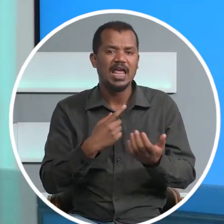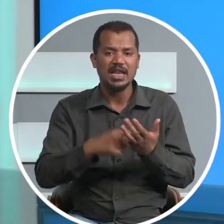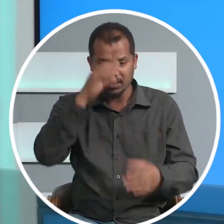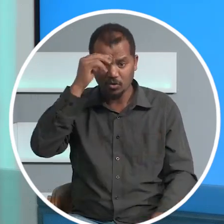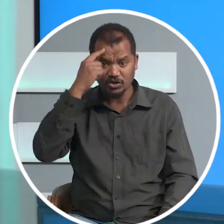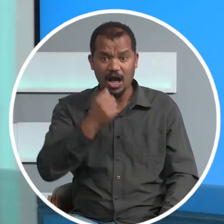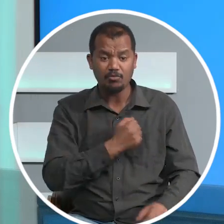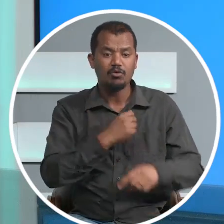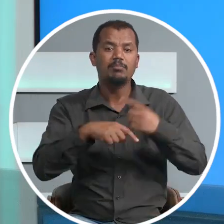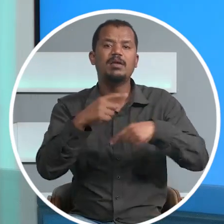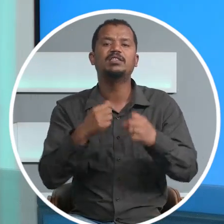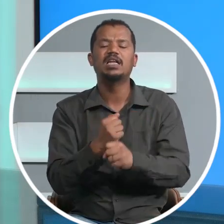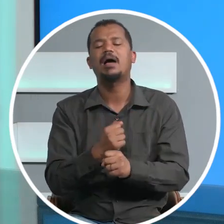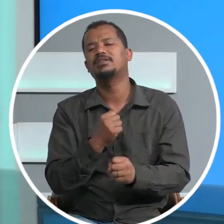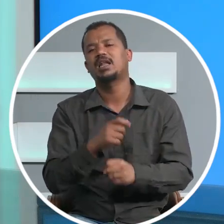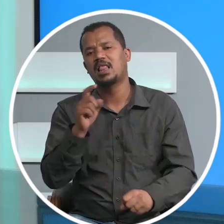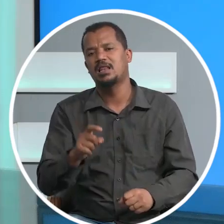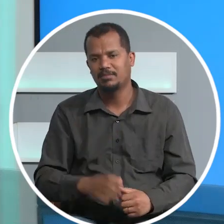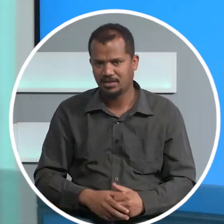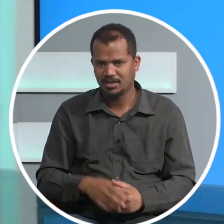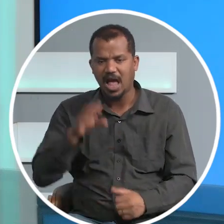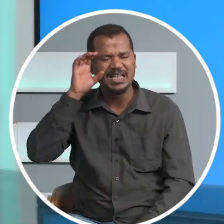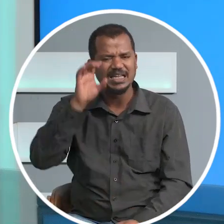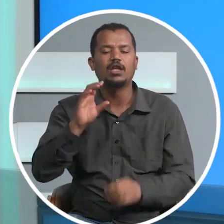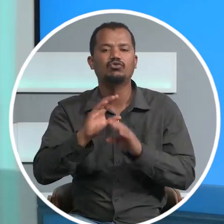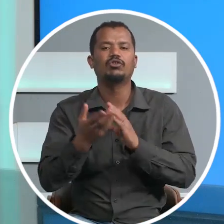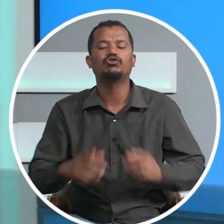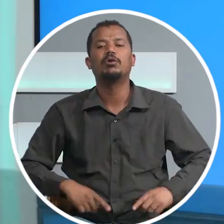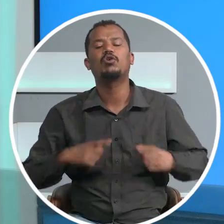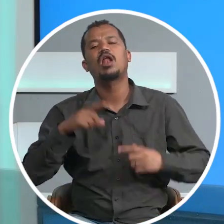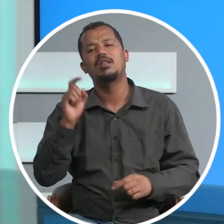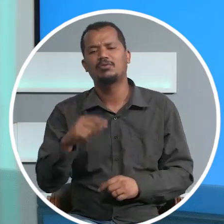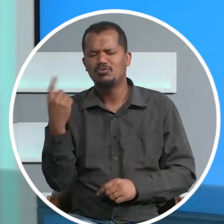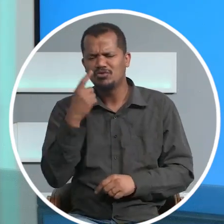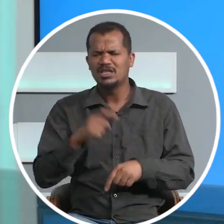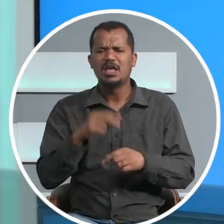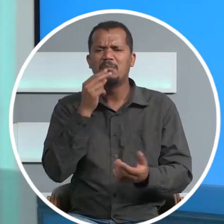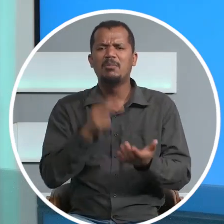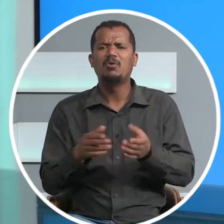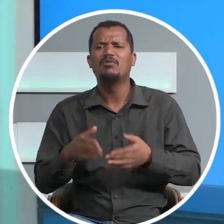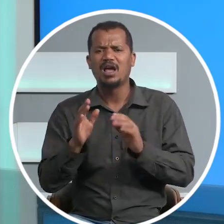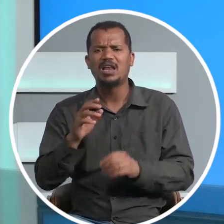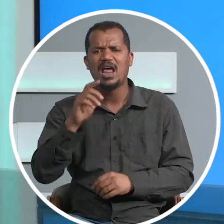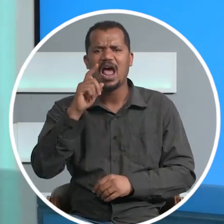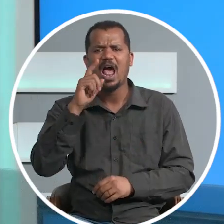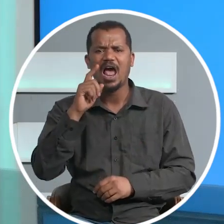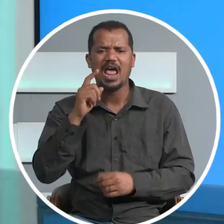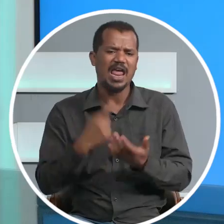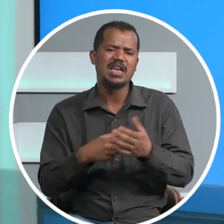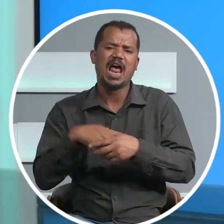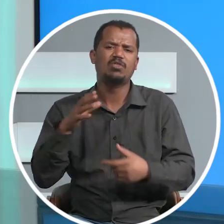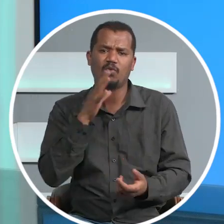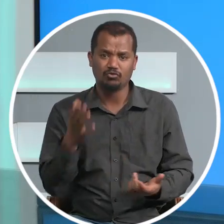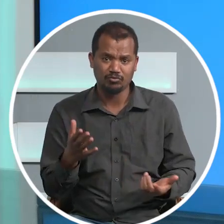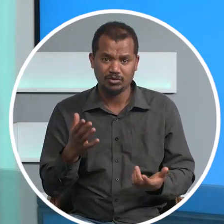سوچ آمنو باچون دیه توی مادرک سراغ مسرات هر لبات ناسک دایجونی تاوش منو را لبات چه ولگی بابا گو فکر اند سواندن کمیس با ما را